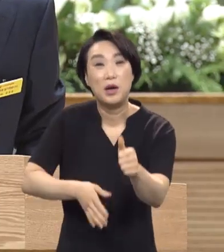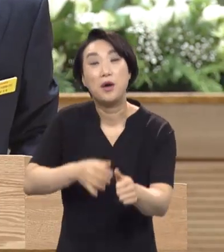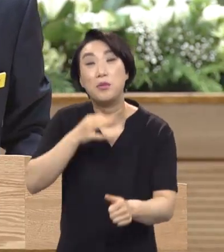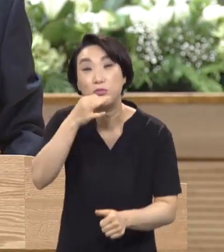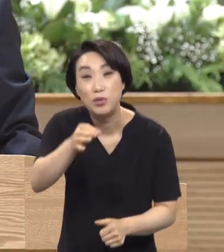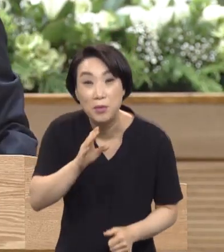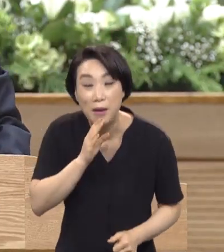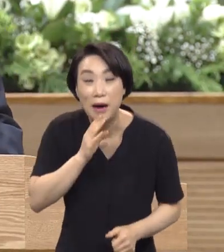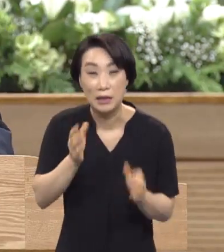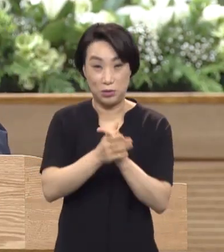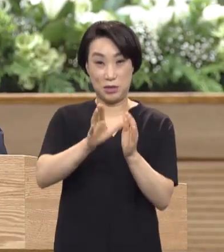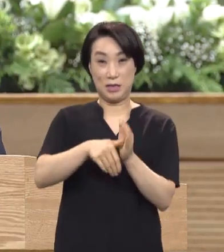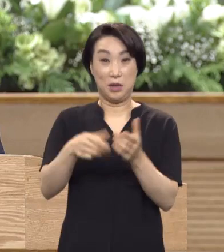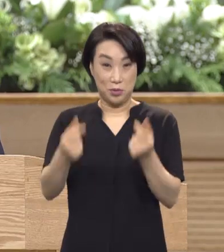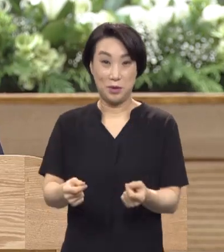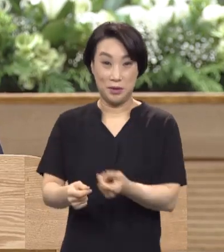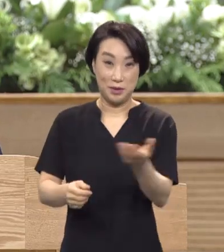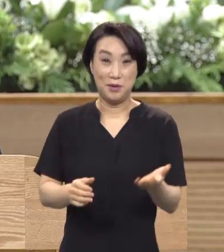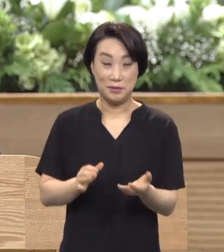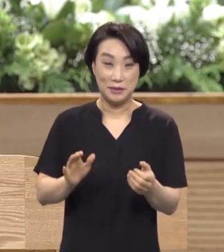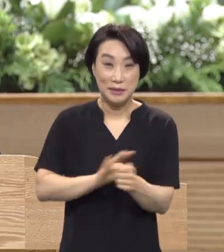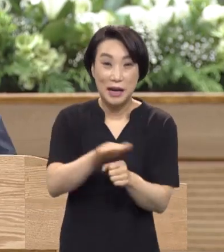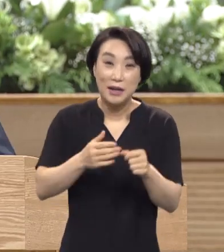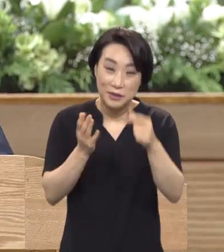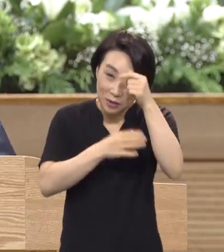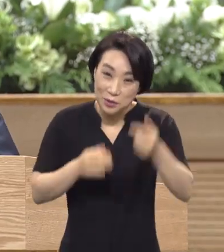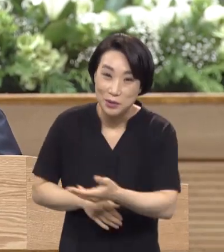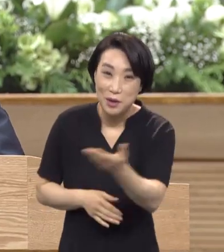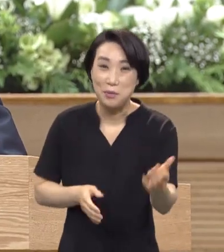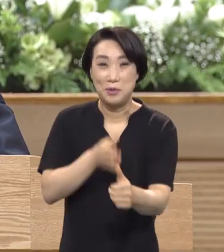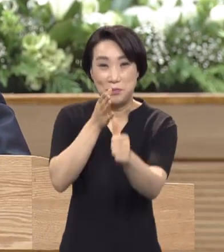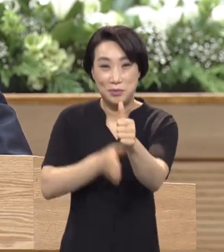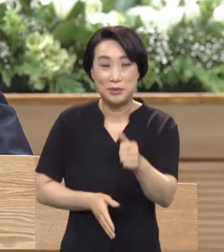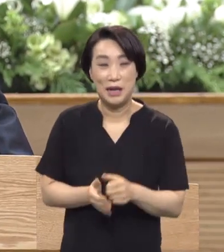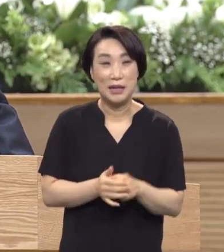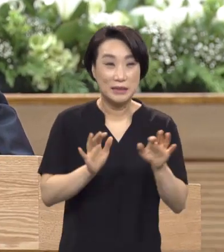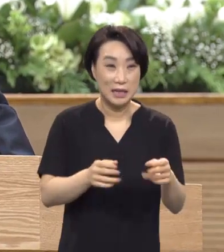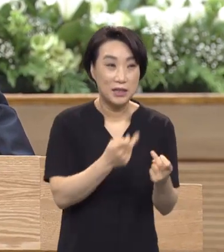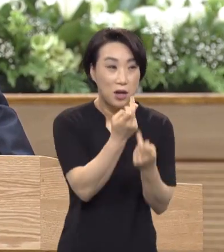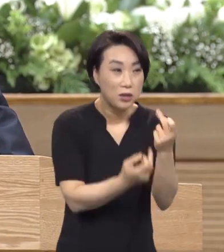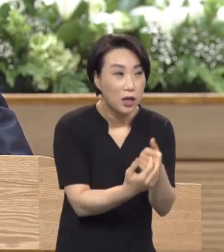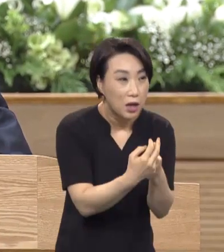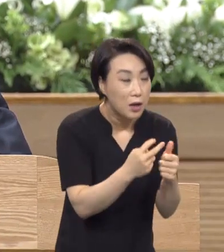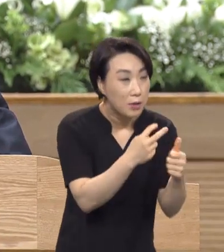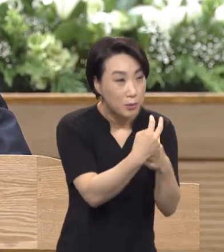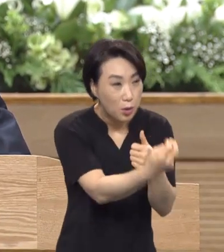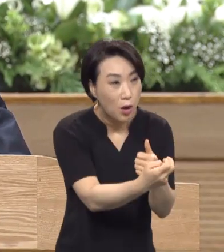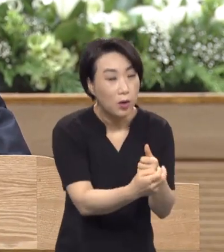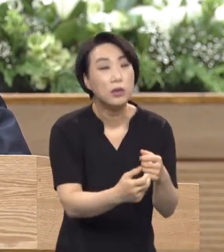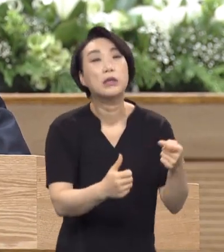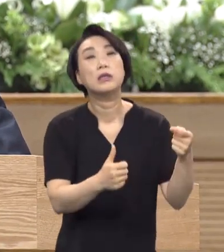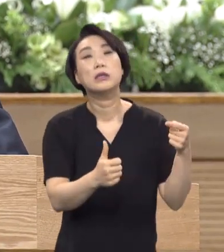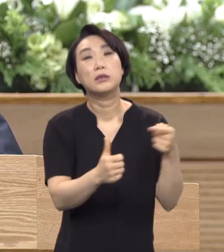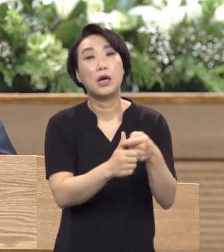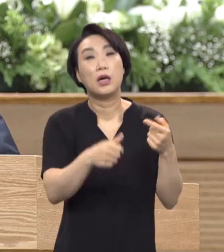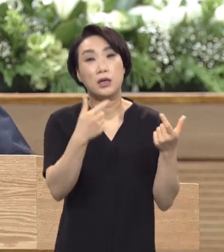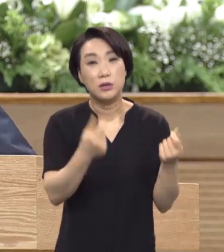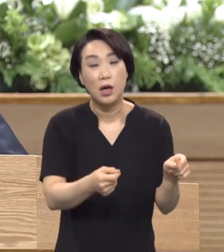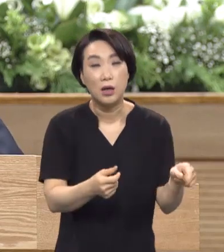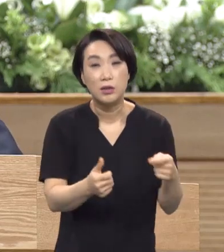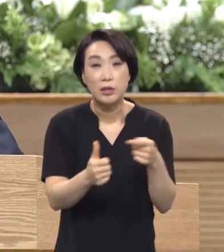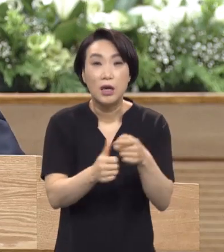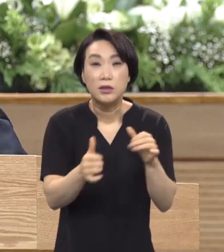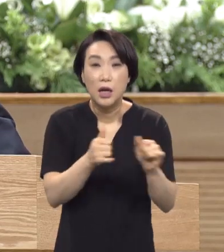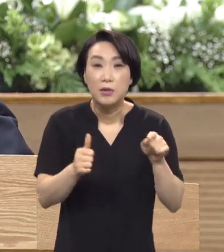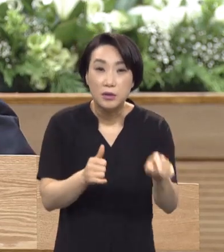그렇습니다. 사랑하는 여러분이요, 간절히 비옵나니 형제를 미워하는 자마다 살인하는 자니